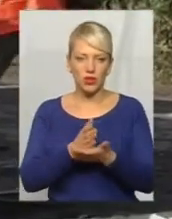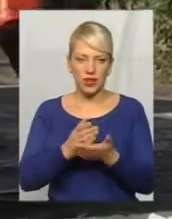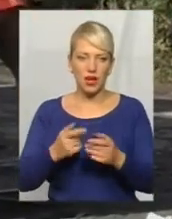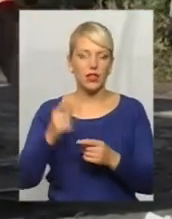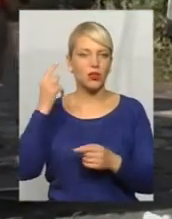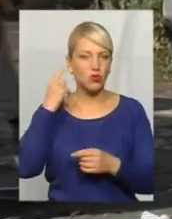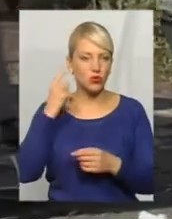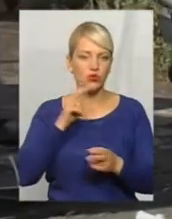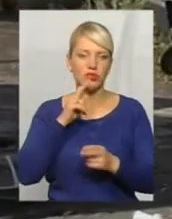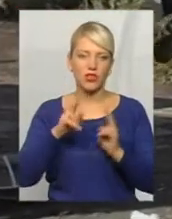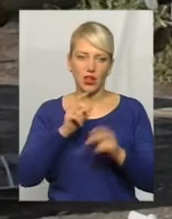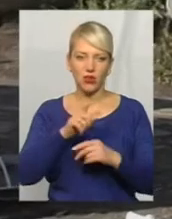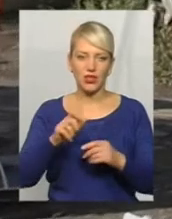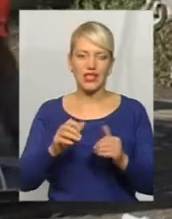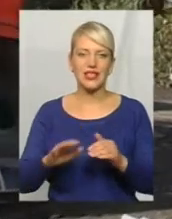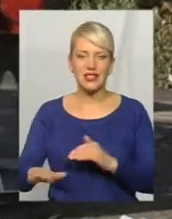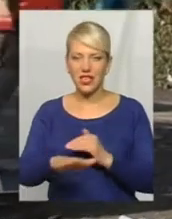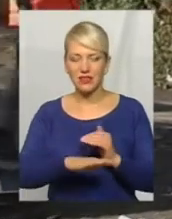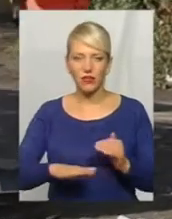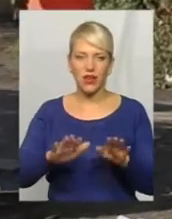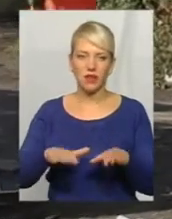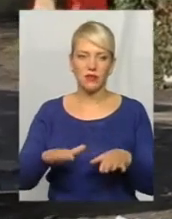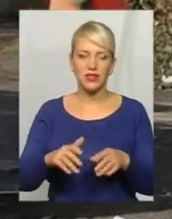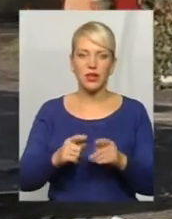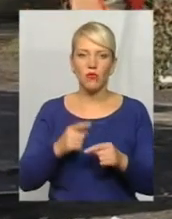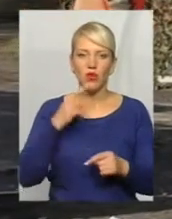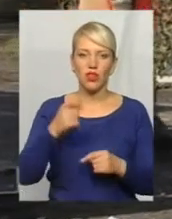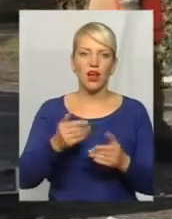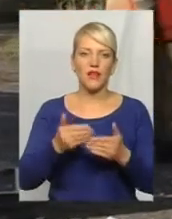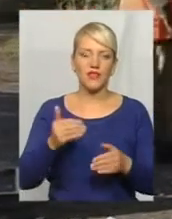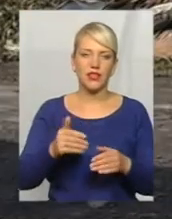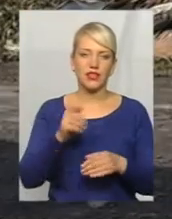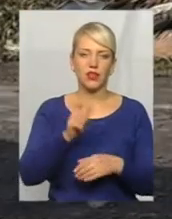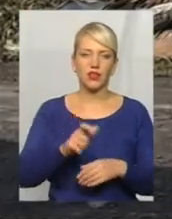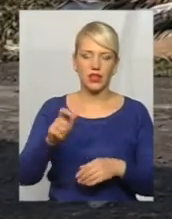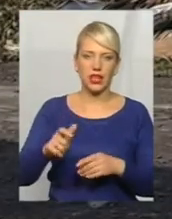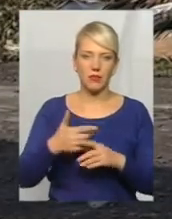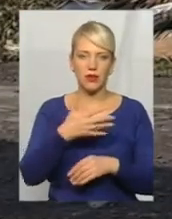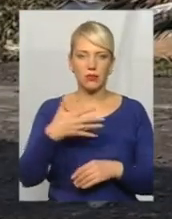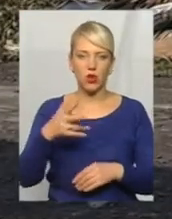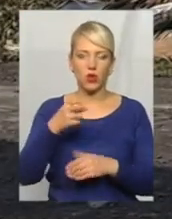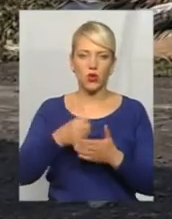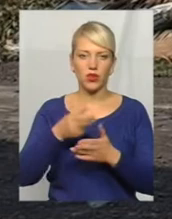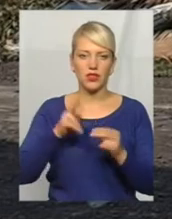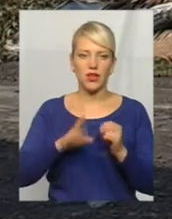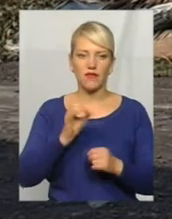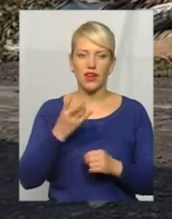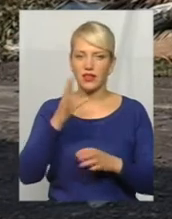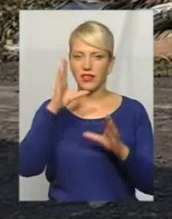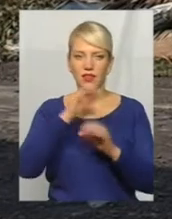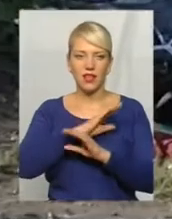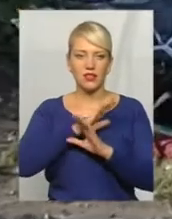заасфальтували місце під новий майданчик для контейнерів подалі від вікон мешканців п'ятиповерхівки. Однак до кінця вересня так і не